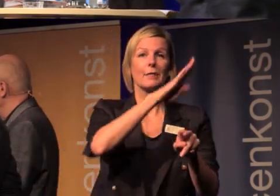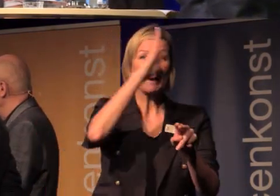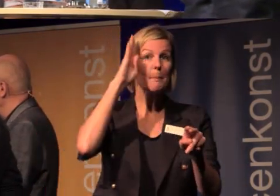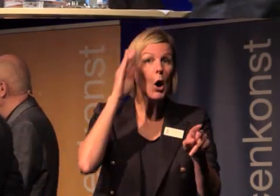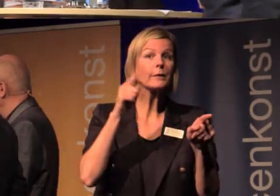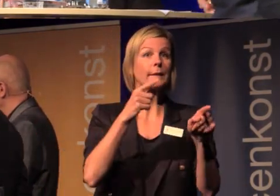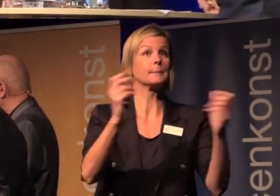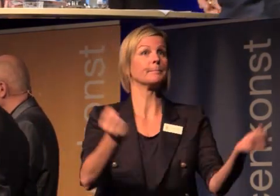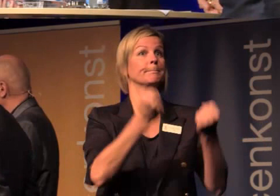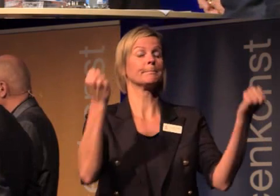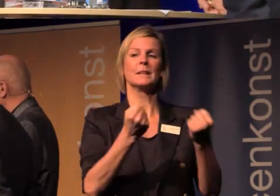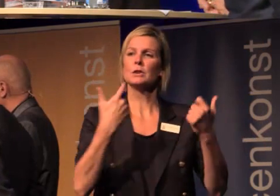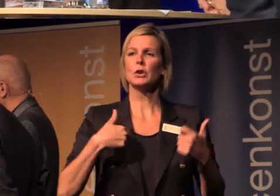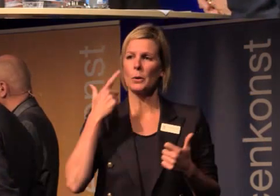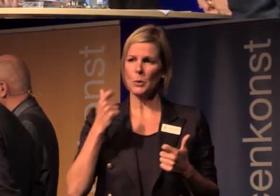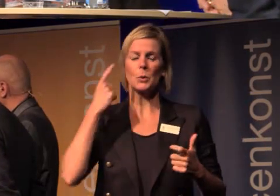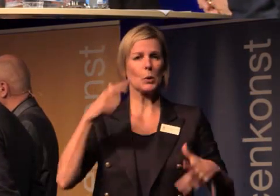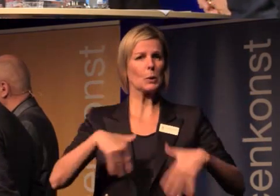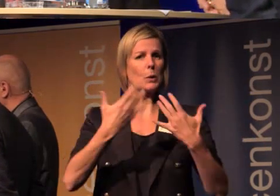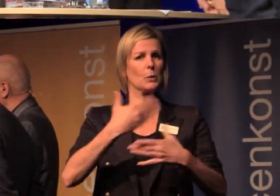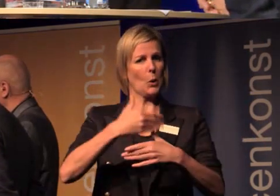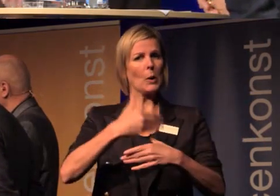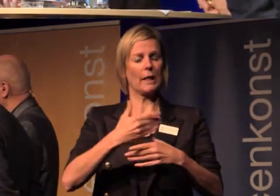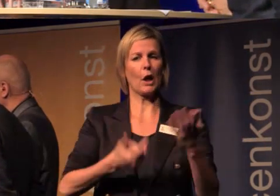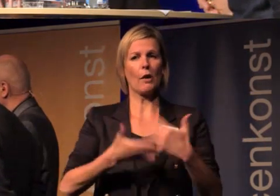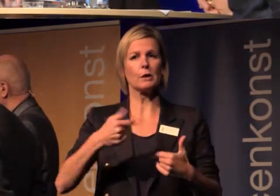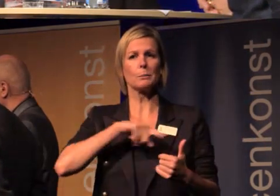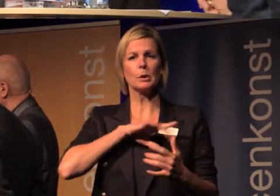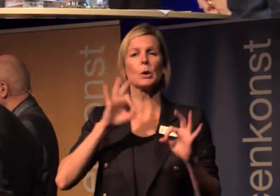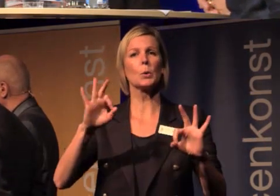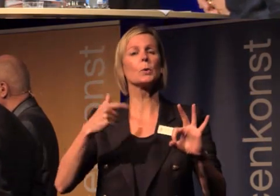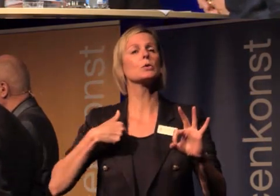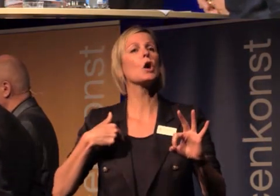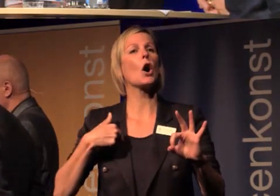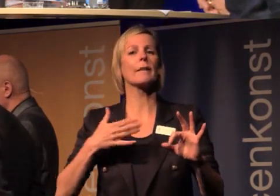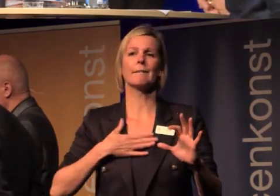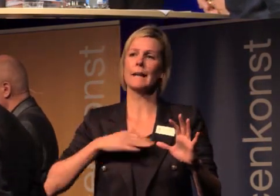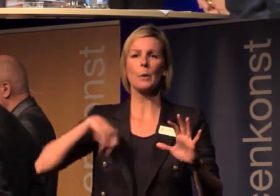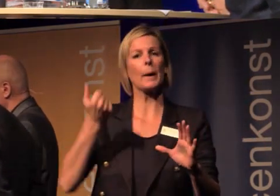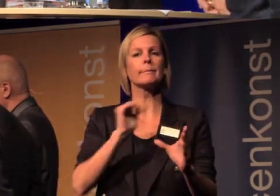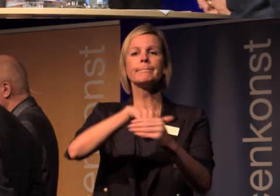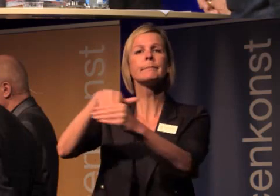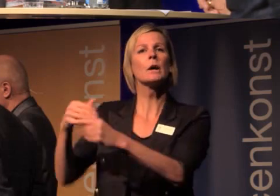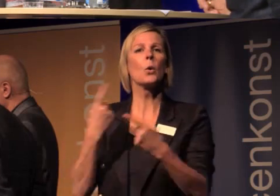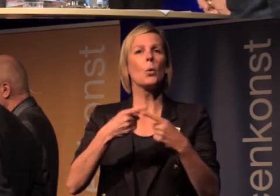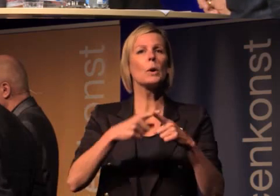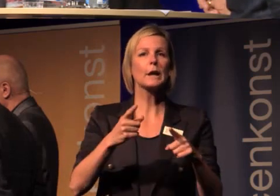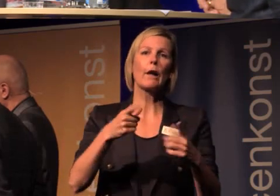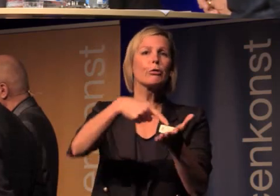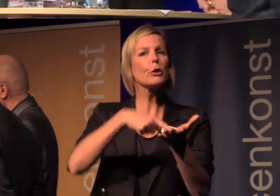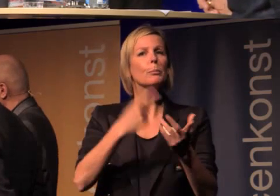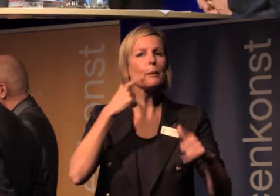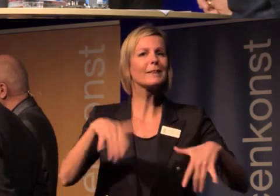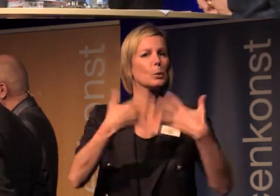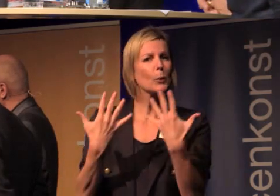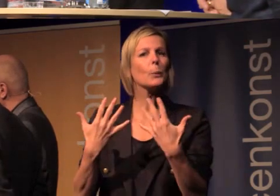kulturen spelar en ganska stor roll för vilken syn man har på den sen och vilken kultur man kan ta del av i framtiden. Så jag skulle vilja påstå att där har